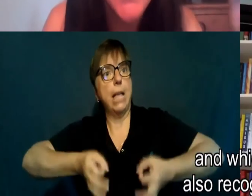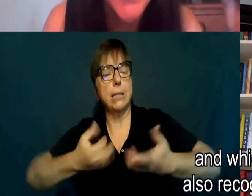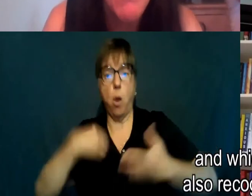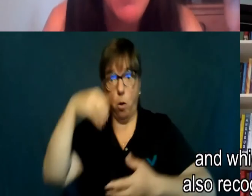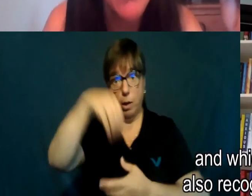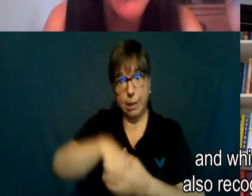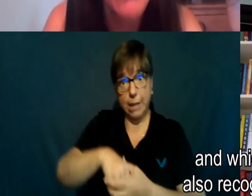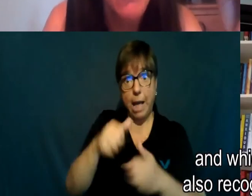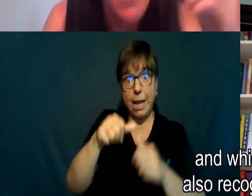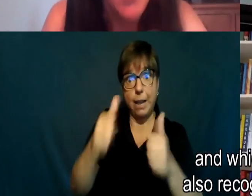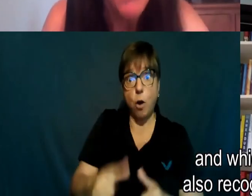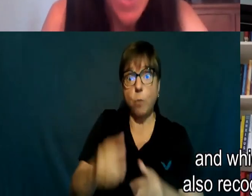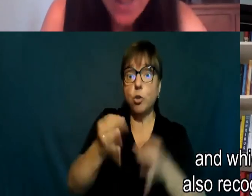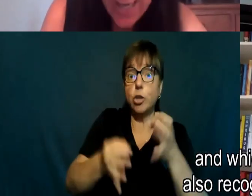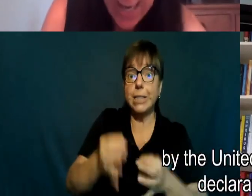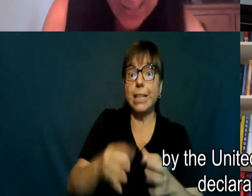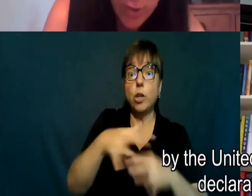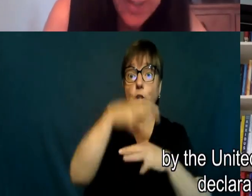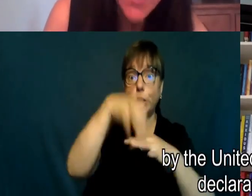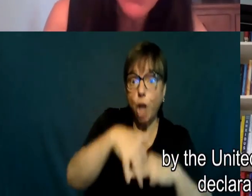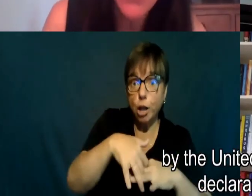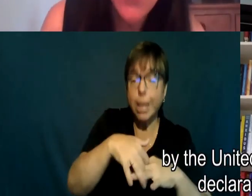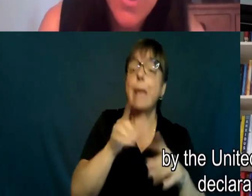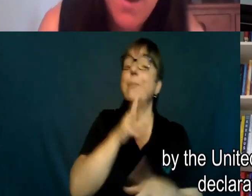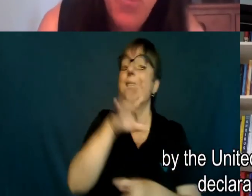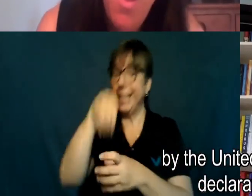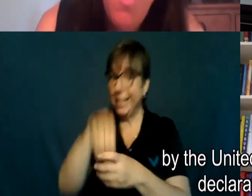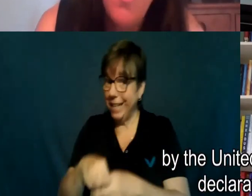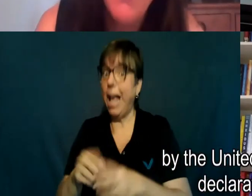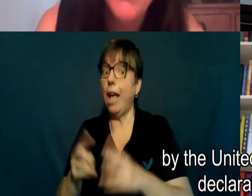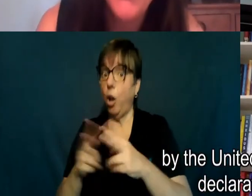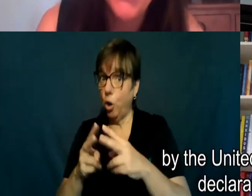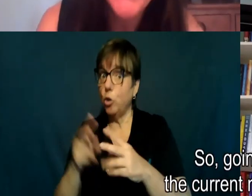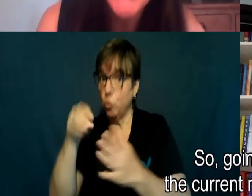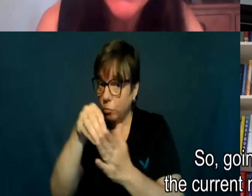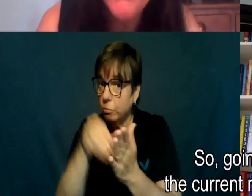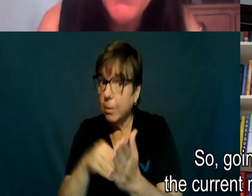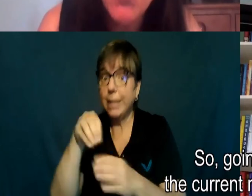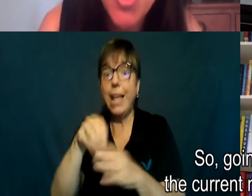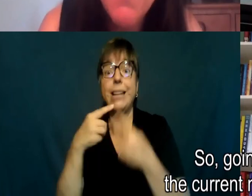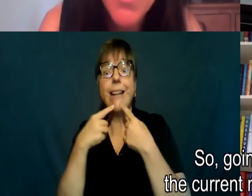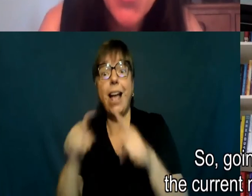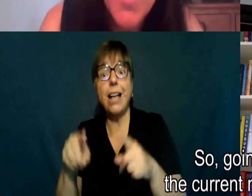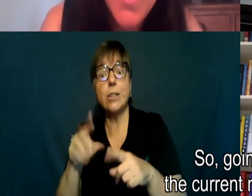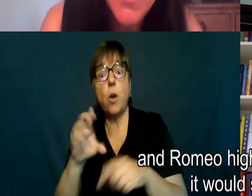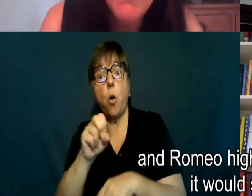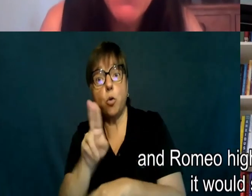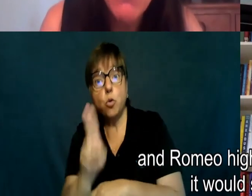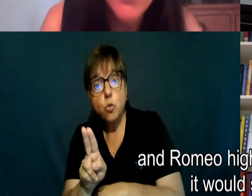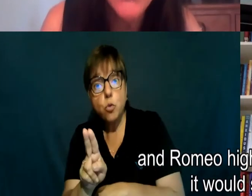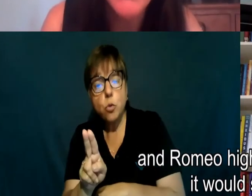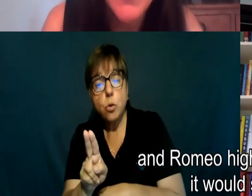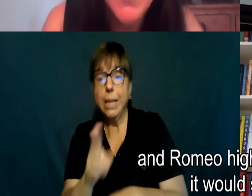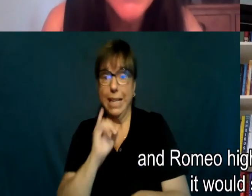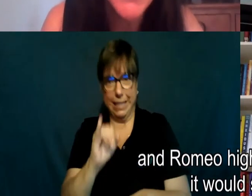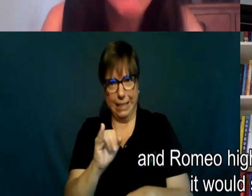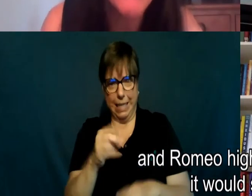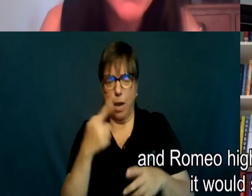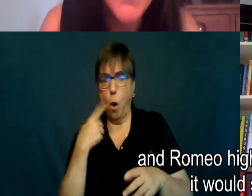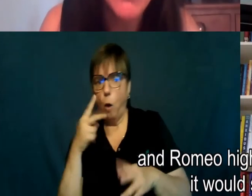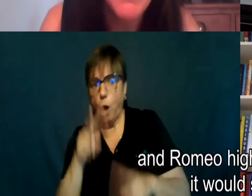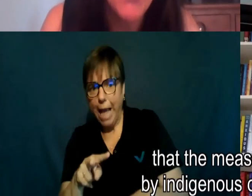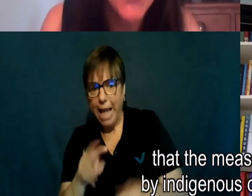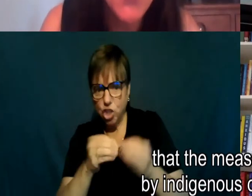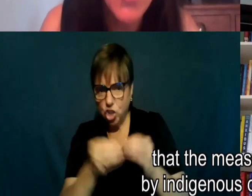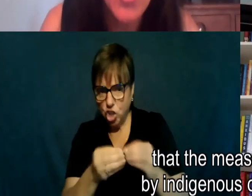et qui est également reconnu par la Déclaration des Nations unies. Donc, si on se fie au chiffre actuel, et Roméo l'a souligné, il